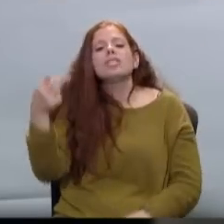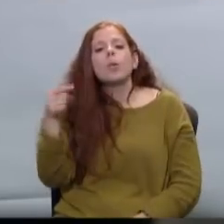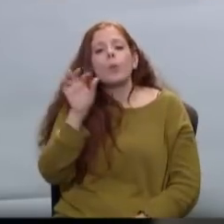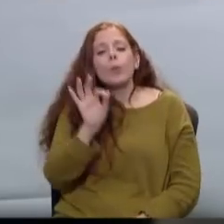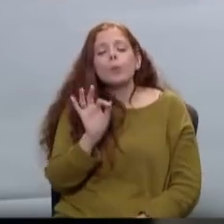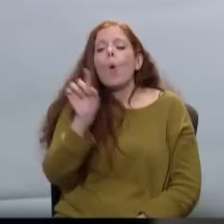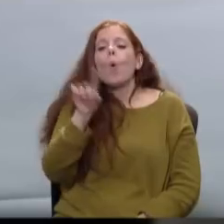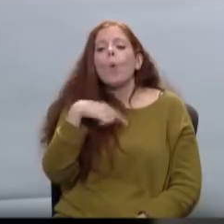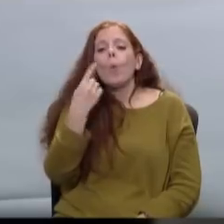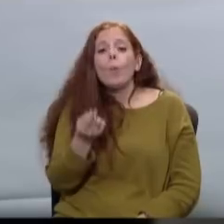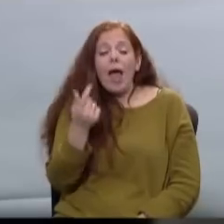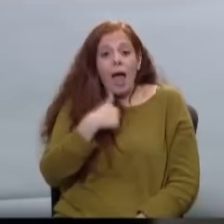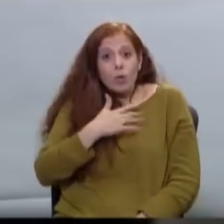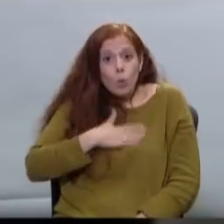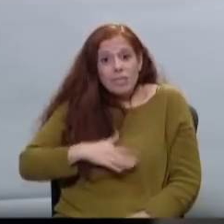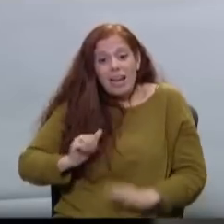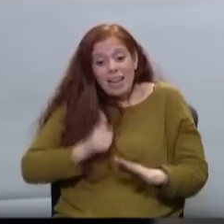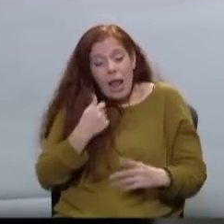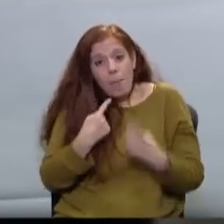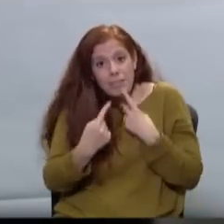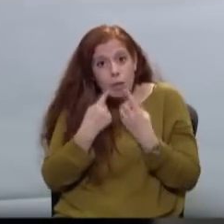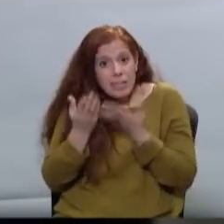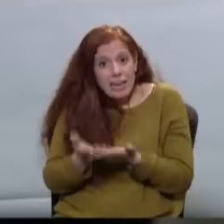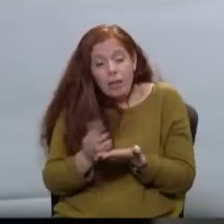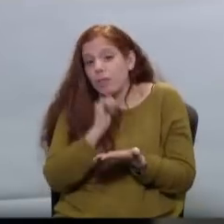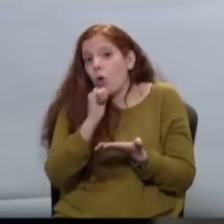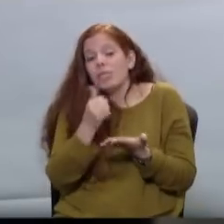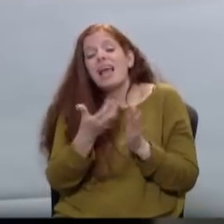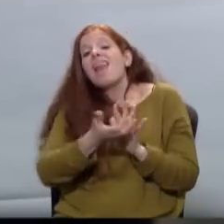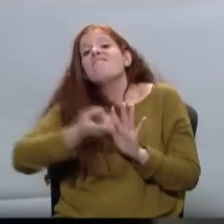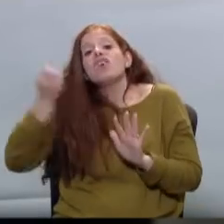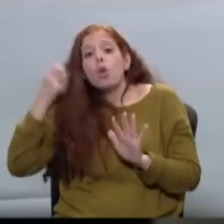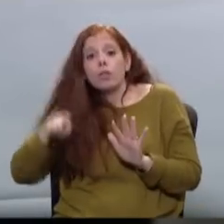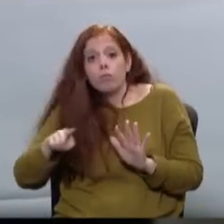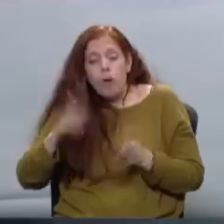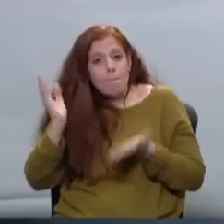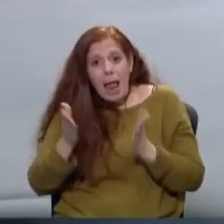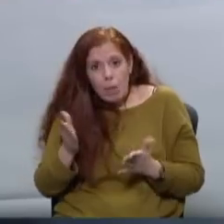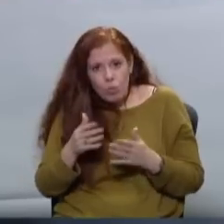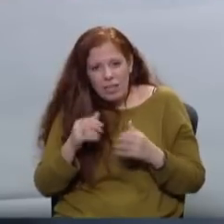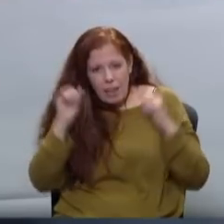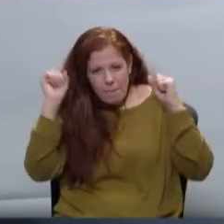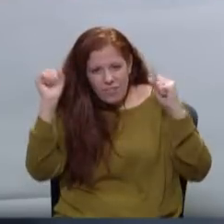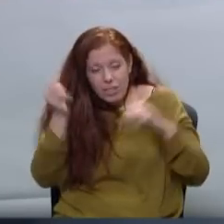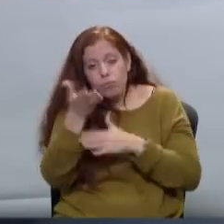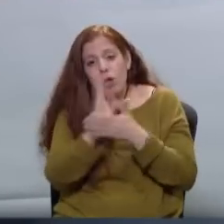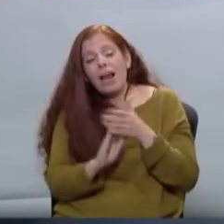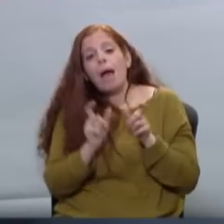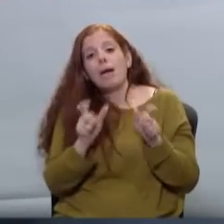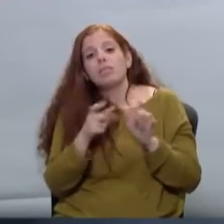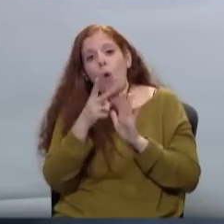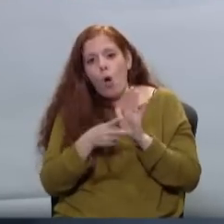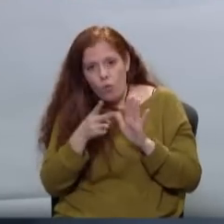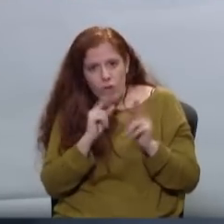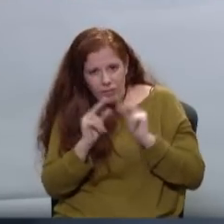הוא אומר, אני רוצה לנהל איתם מסע ומתן, אני לא רוצה לפנות אותם משם. באלימות, את המפגינים האלה, שחלקם גם חסמו רכבות, תכף ניגע בזה.